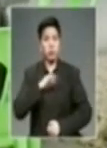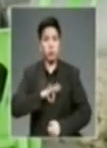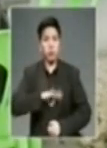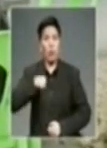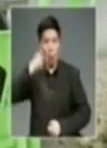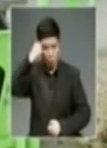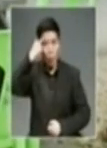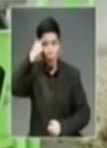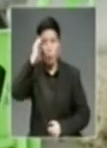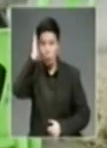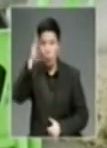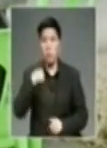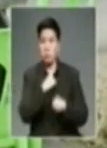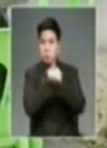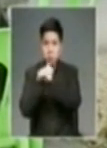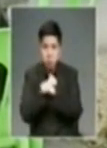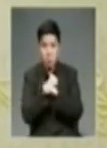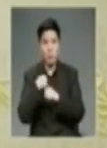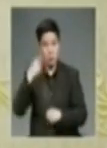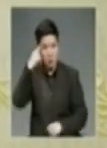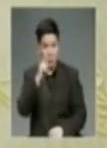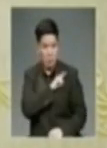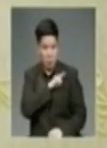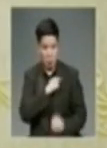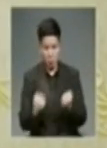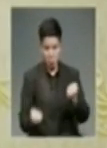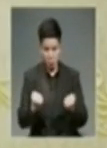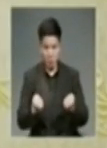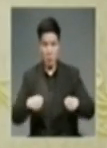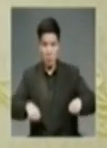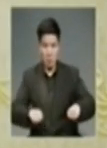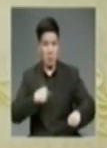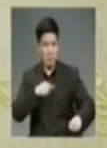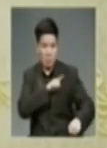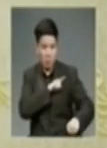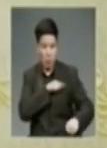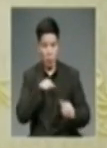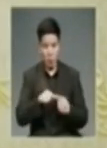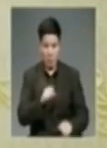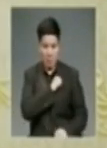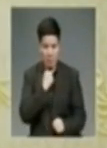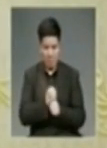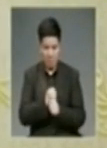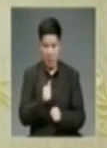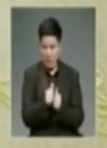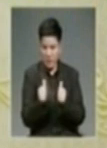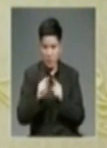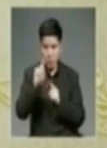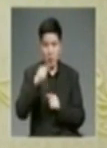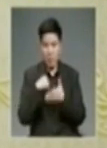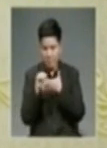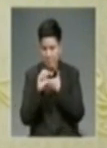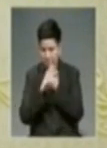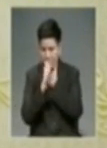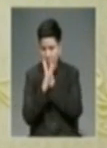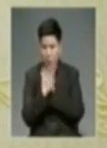ะได้ช่วยกันคนละไม้ละมือรับผิดชอบการขับรถของตัวเองทำหน้าที่ของตนเองบนท้องถนนให้ดีที่สุดพัฒนาปรับปรุงตนเ